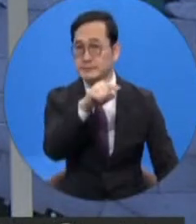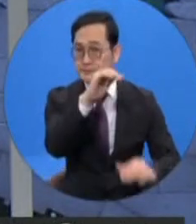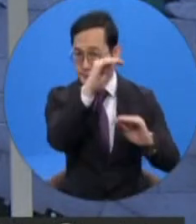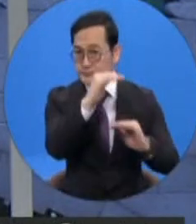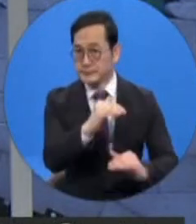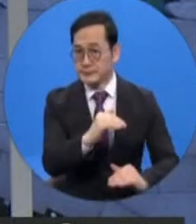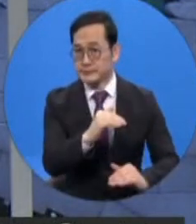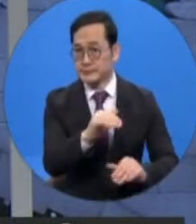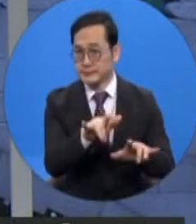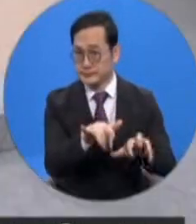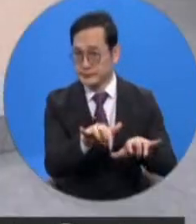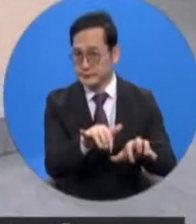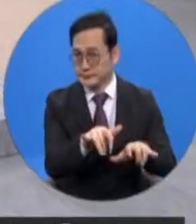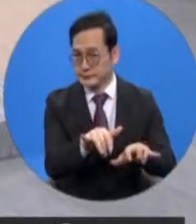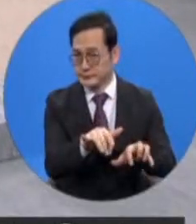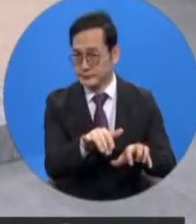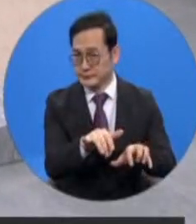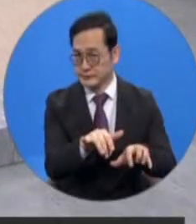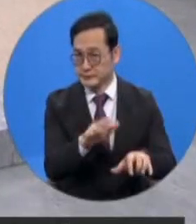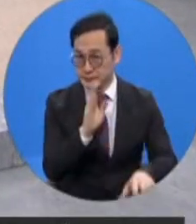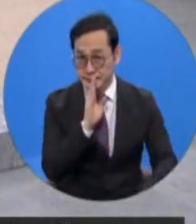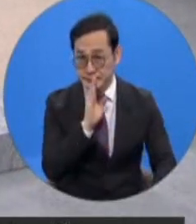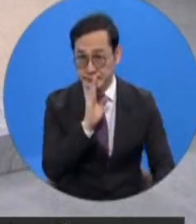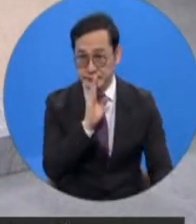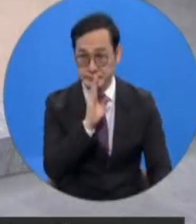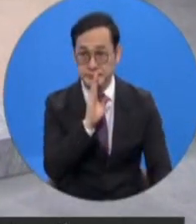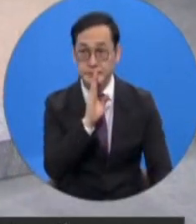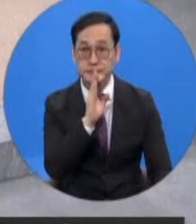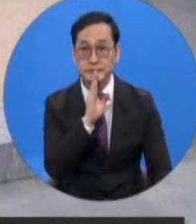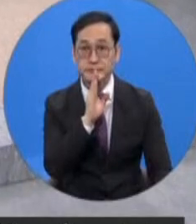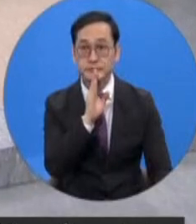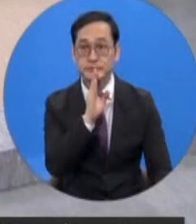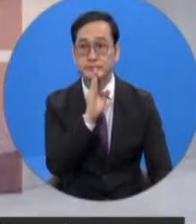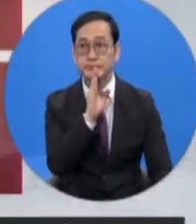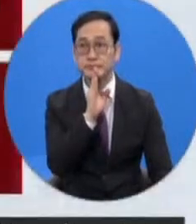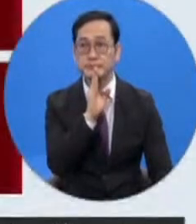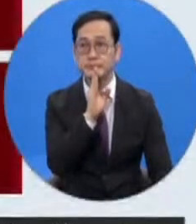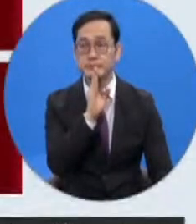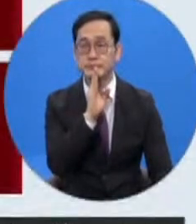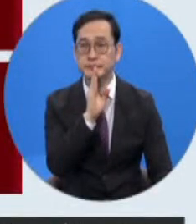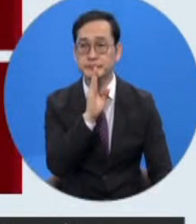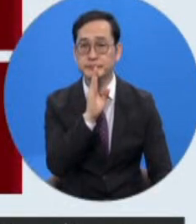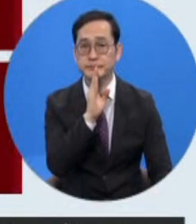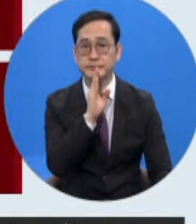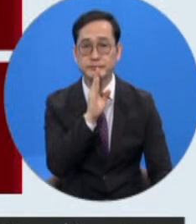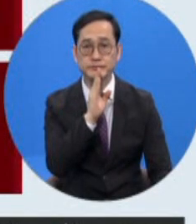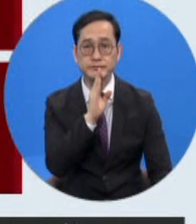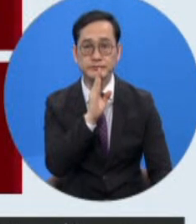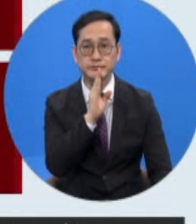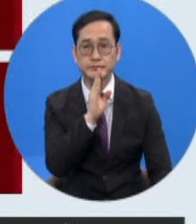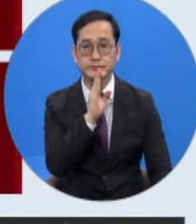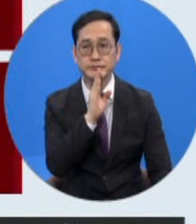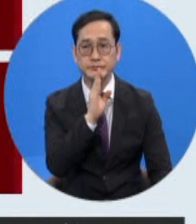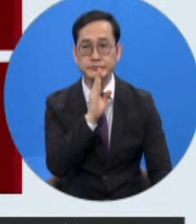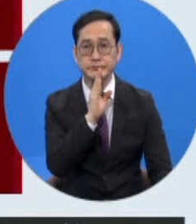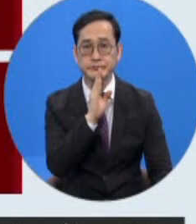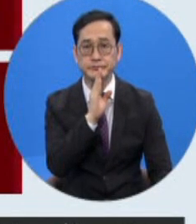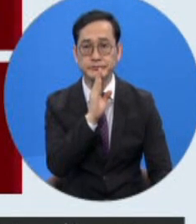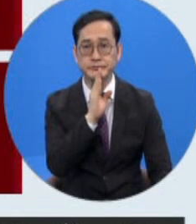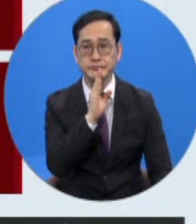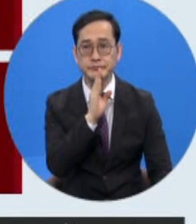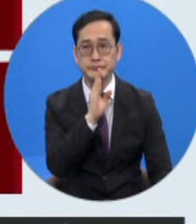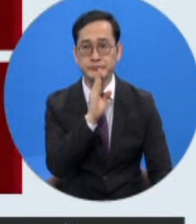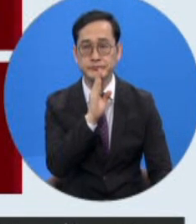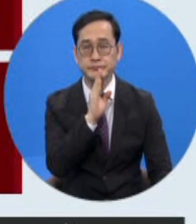시인한 장남이 직접 올린 글 맞죠? 저희가 방송에 소개하지 못한 글까지 취재를 위해서 다 살펴보셨을